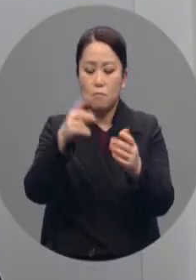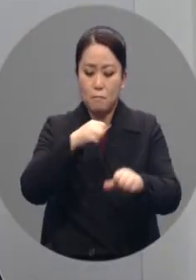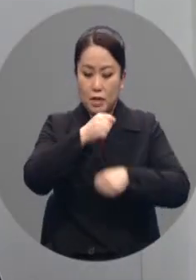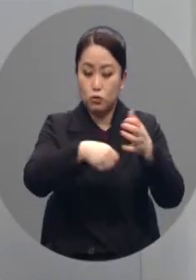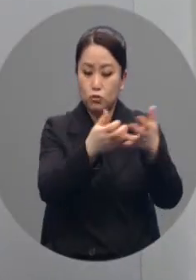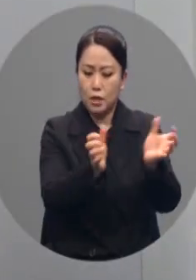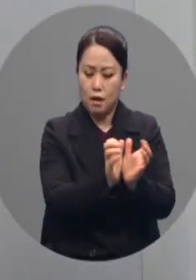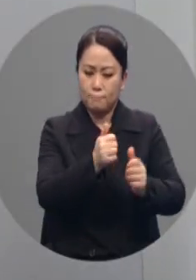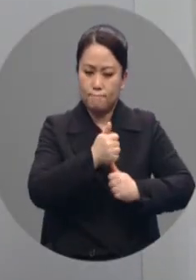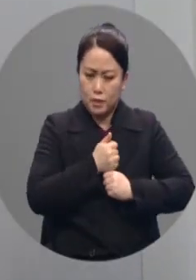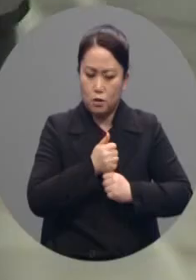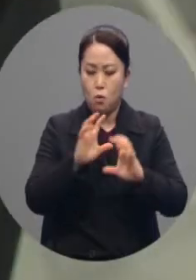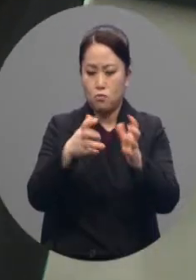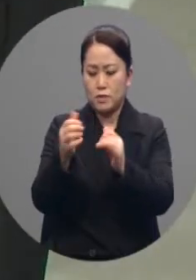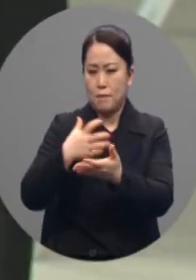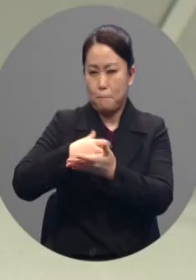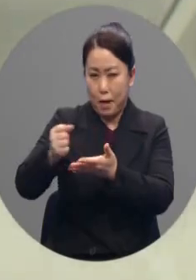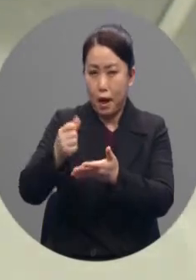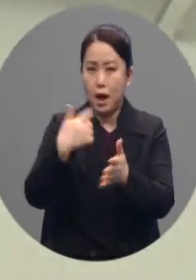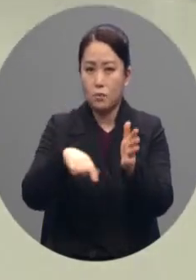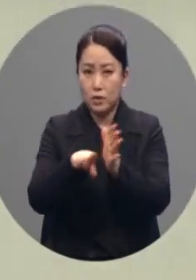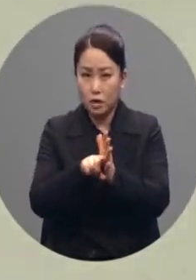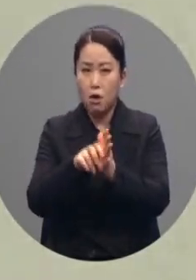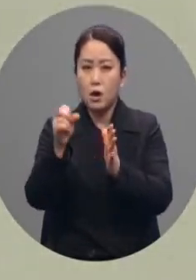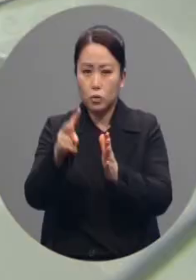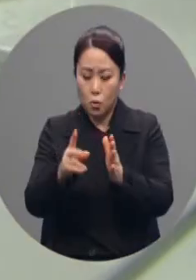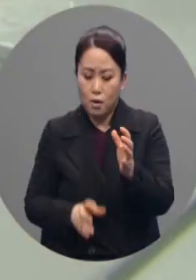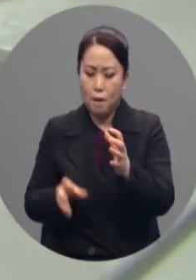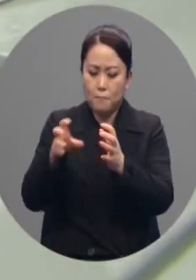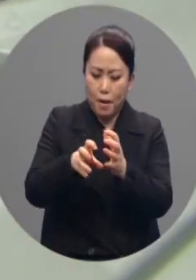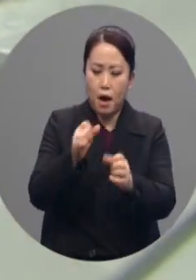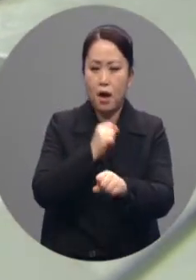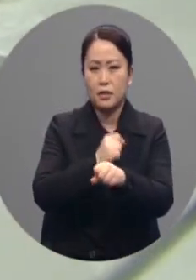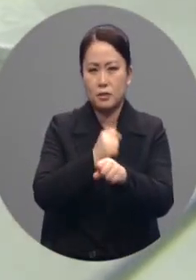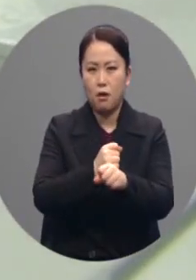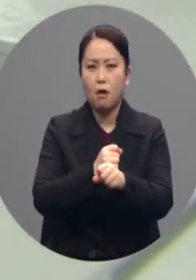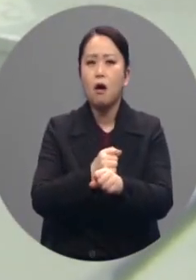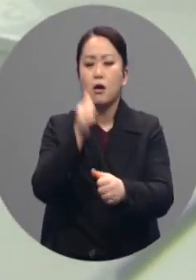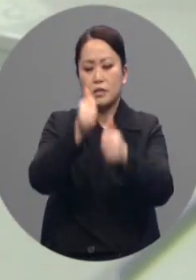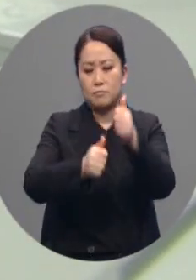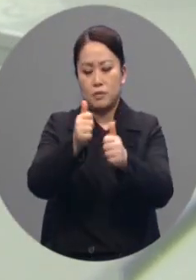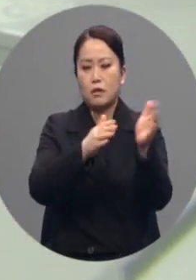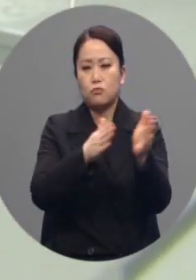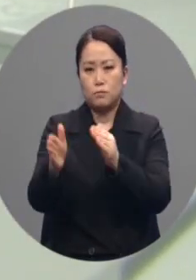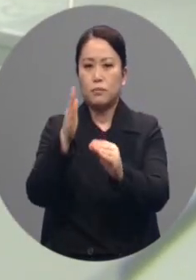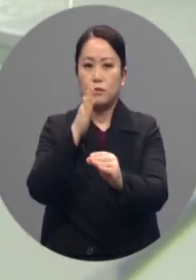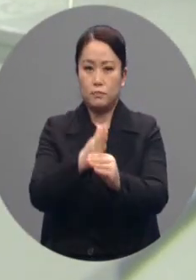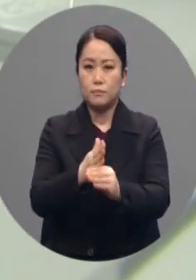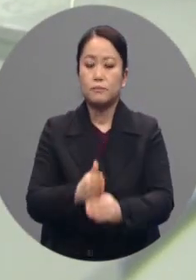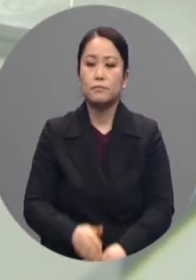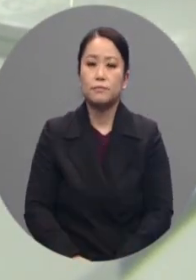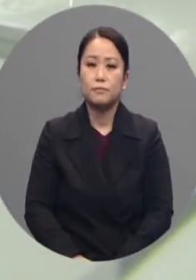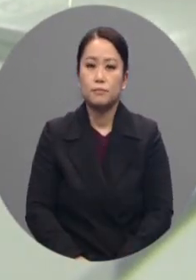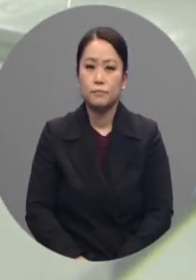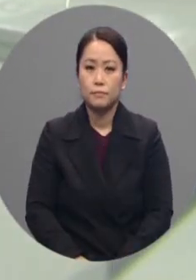제3지대 정당들은 협공을 기치로 내걸고 저마다 총력전을 준비하고 있습니다. MBC 뉴스 민성빈입니다.